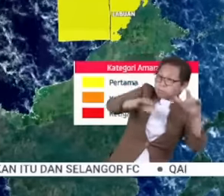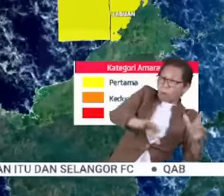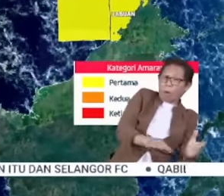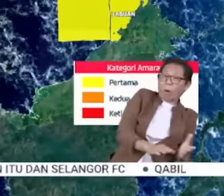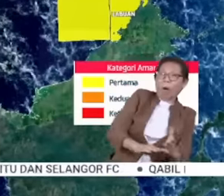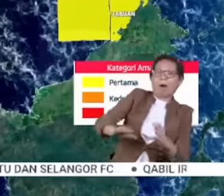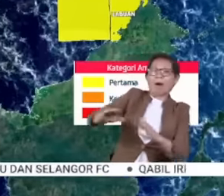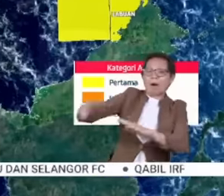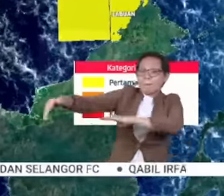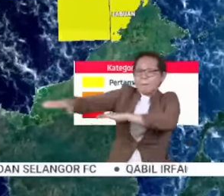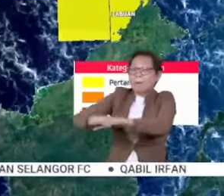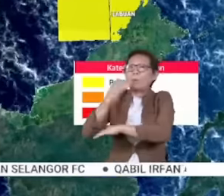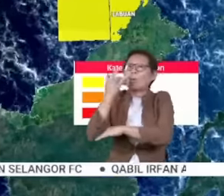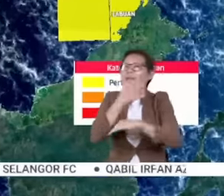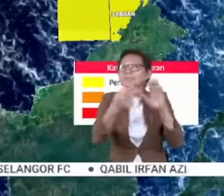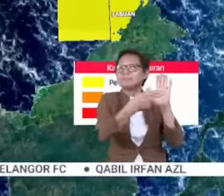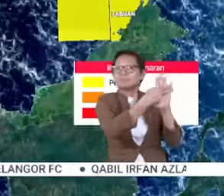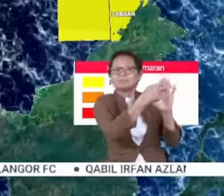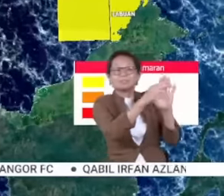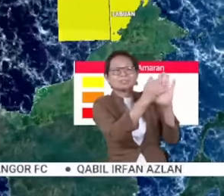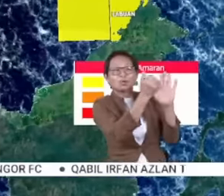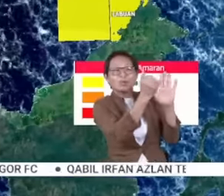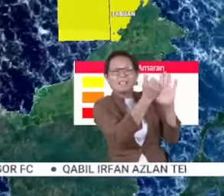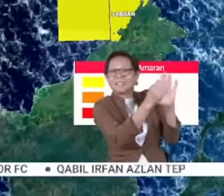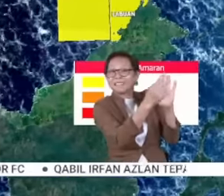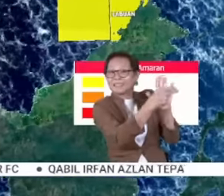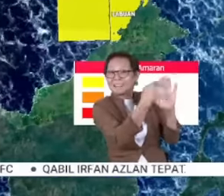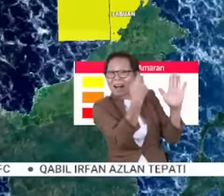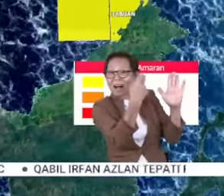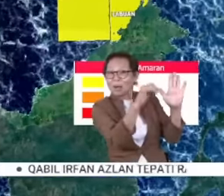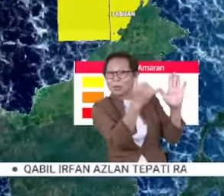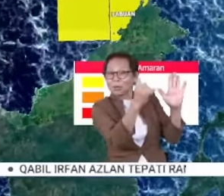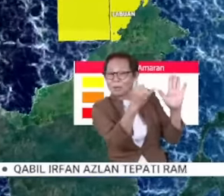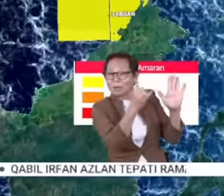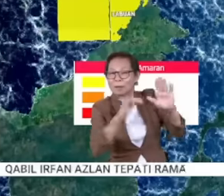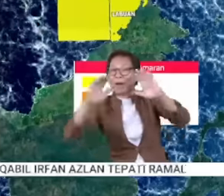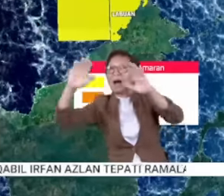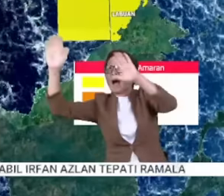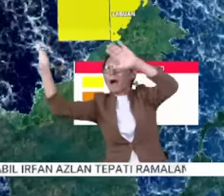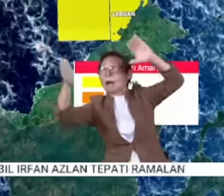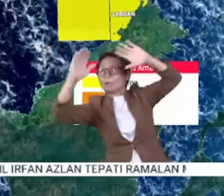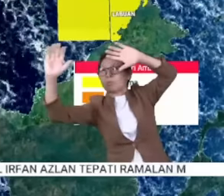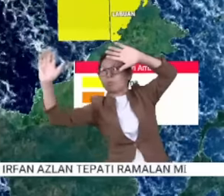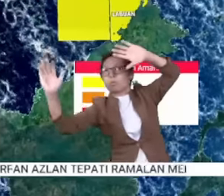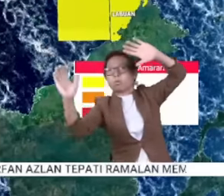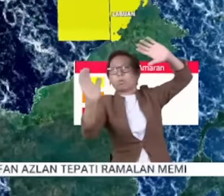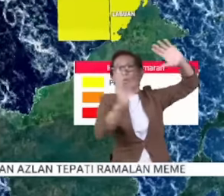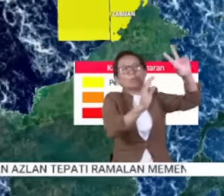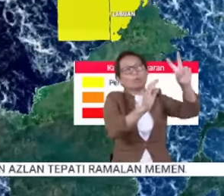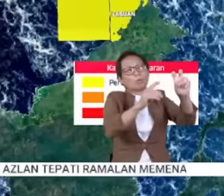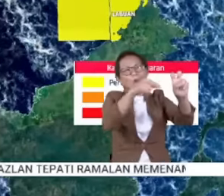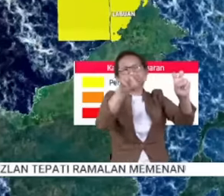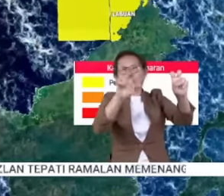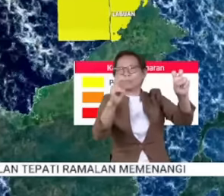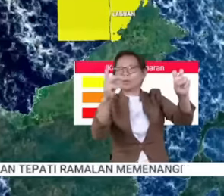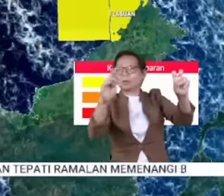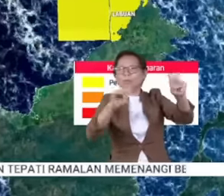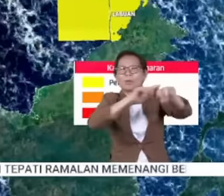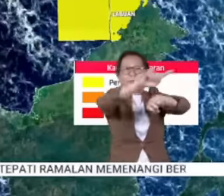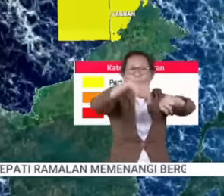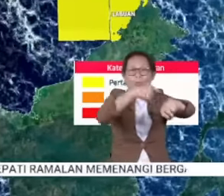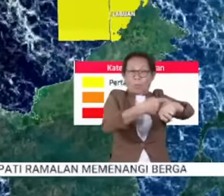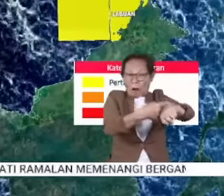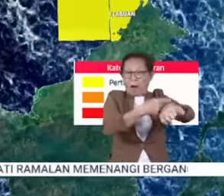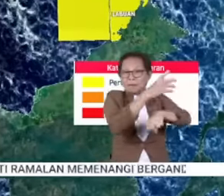yang bertanda kuning ini dengan keadaan angin yang dijangkau bergerak sehingga 20 hingga 30 km sejam dan ombak yang boleh mencicah sehingga